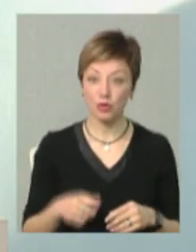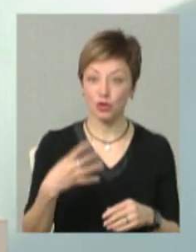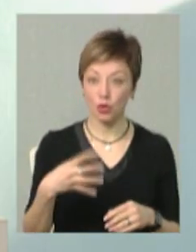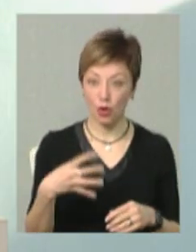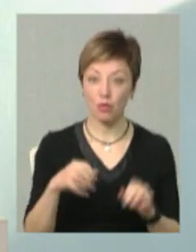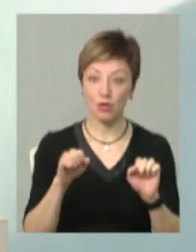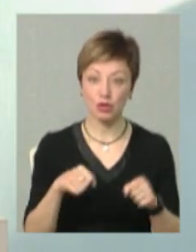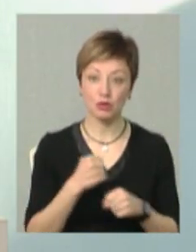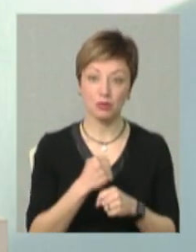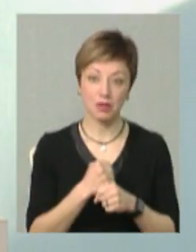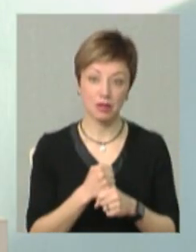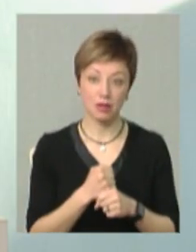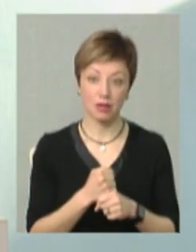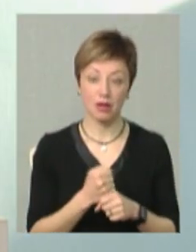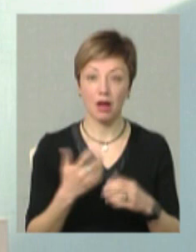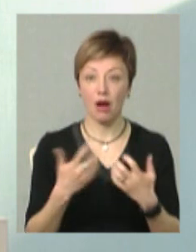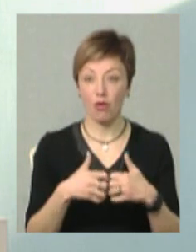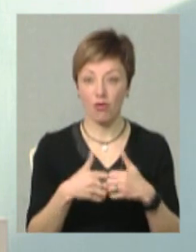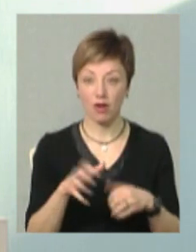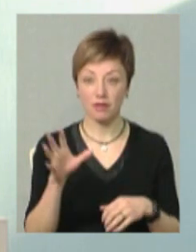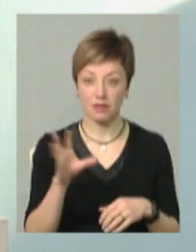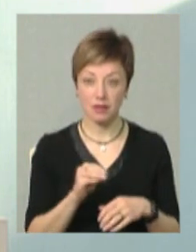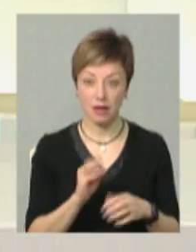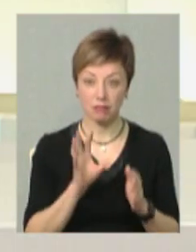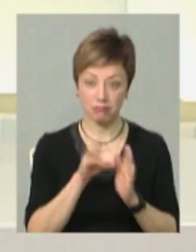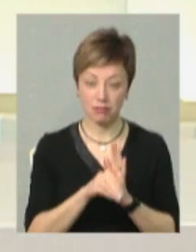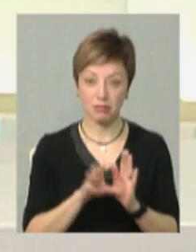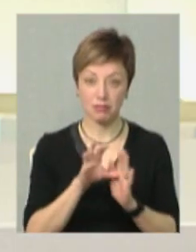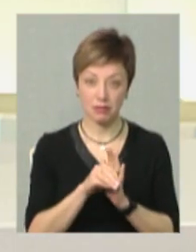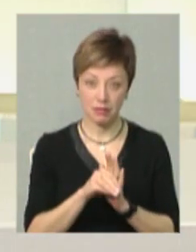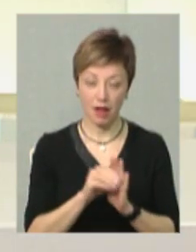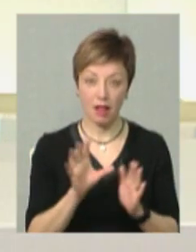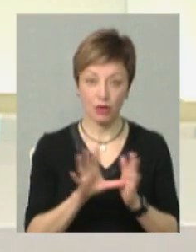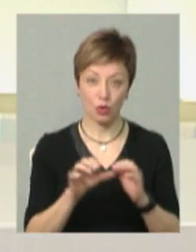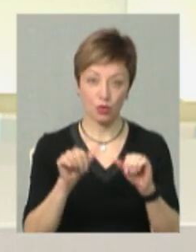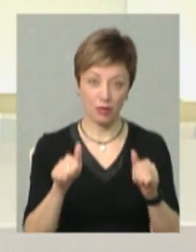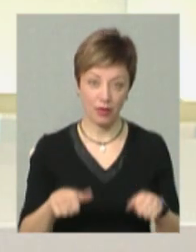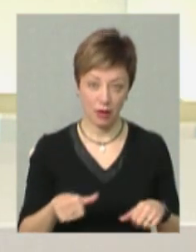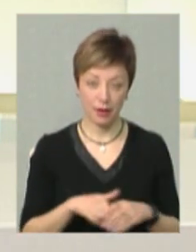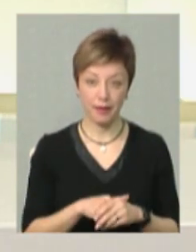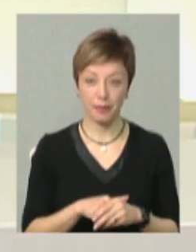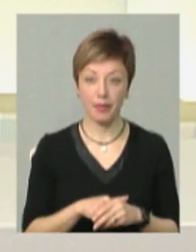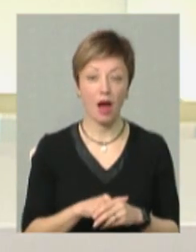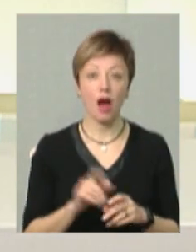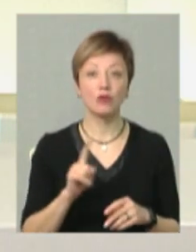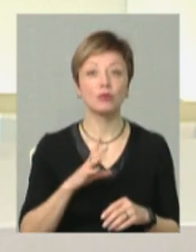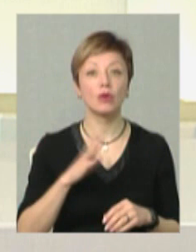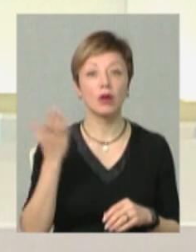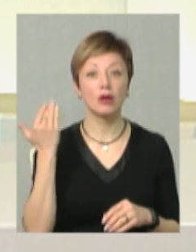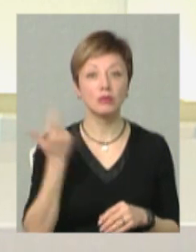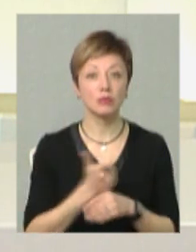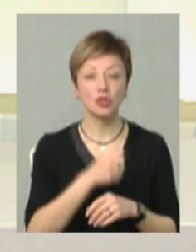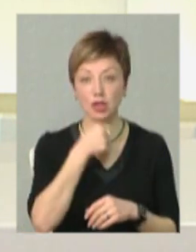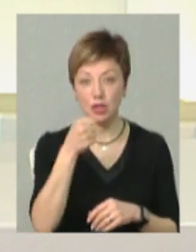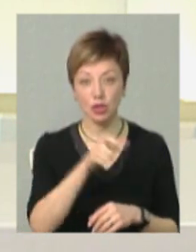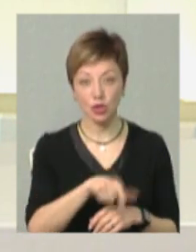40 може зробити, там будуть рахувати все у нас уже в електронному вигляді. А те, що було раніше, більш